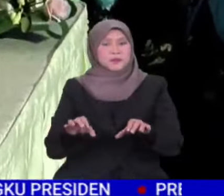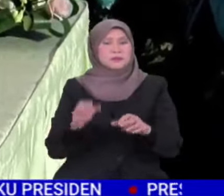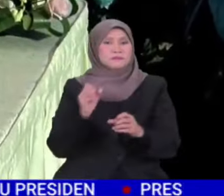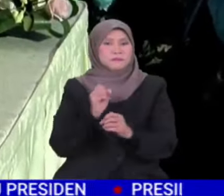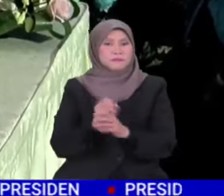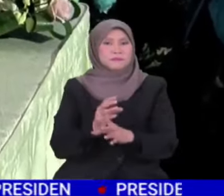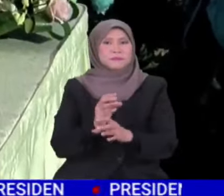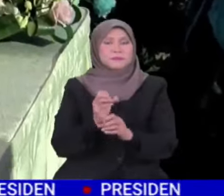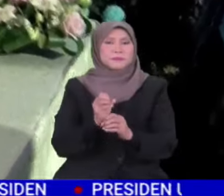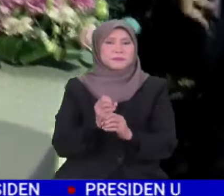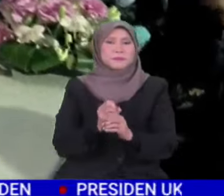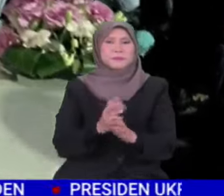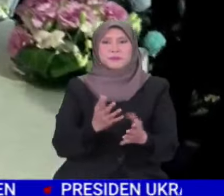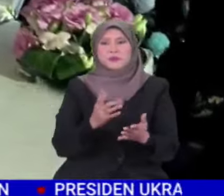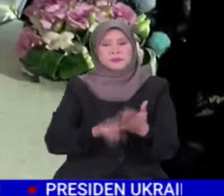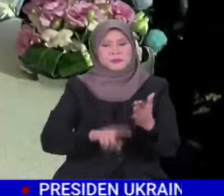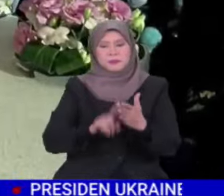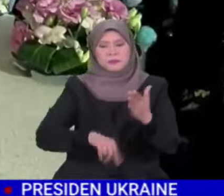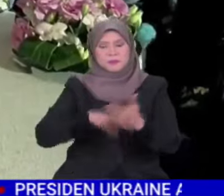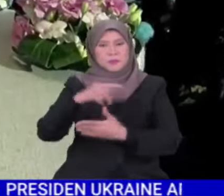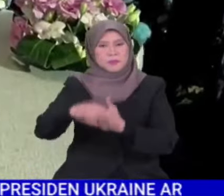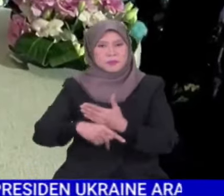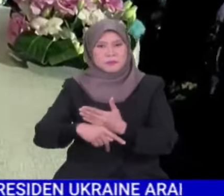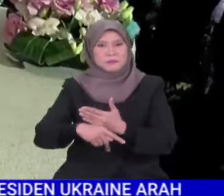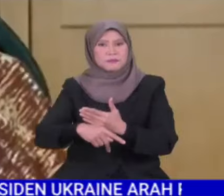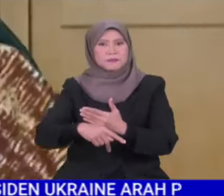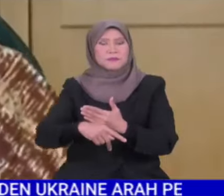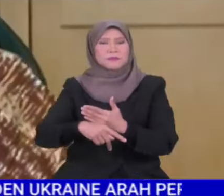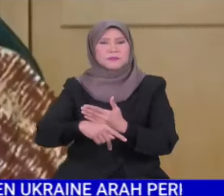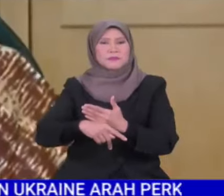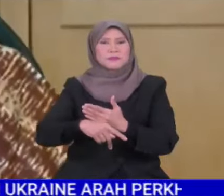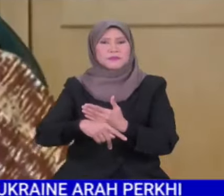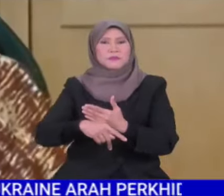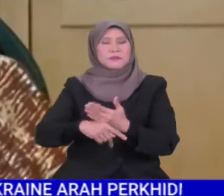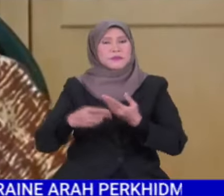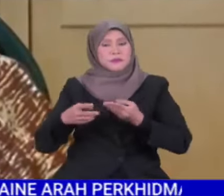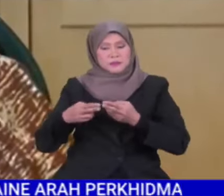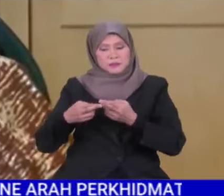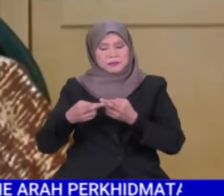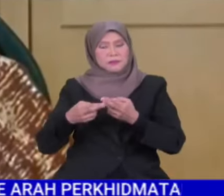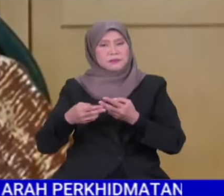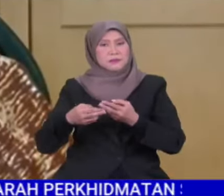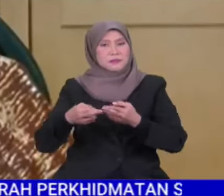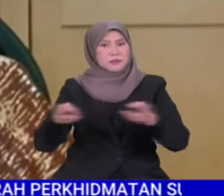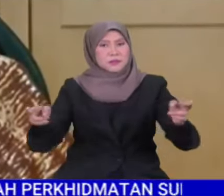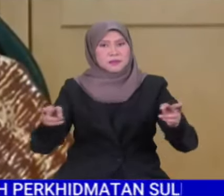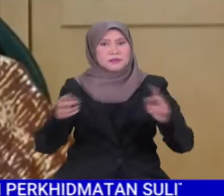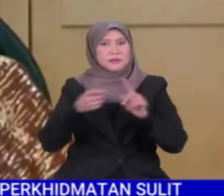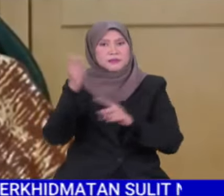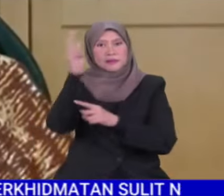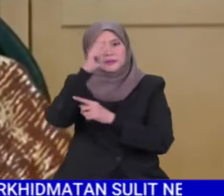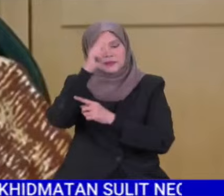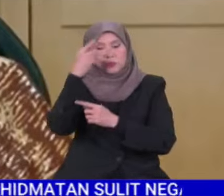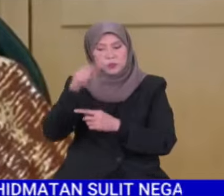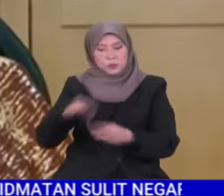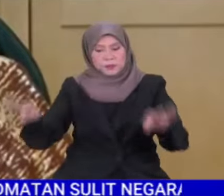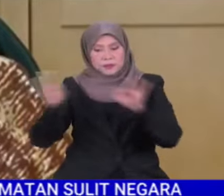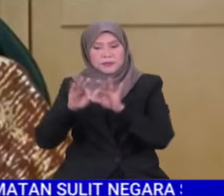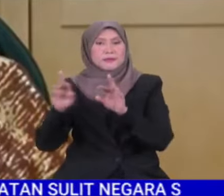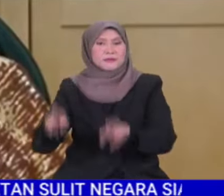inisiatif ataupun apa-apa program yang mahu dilancarkan oleh kerajaan bagi kepentingan